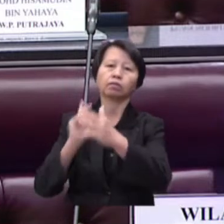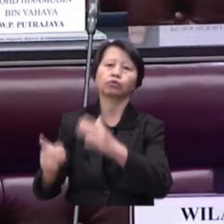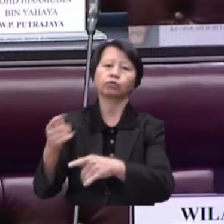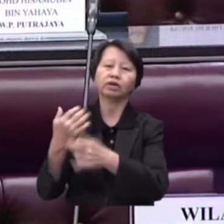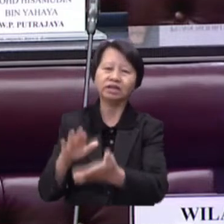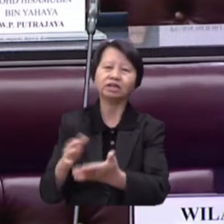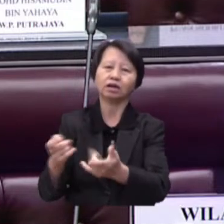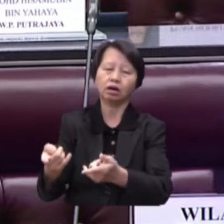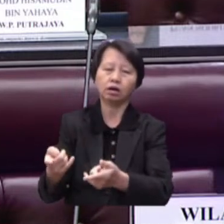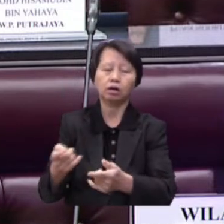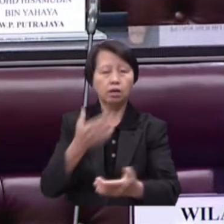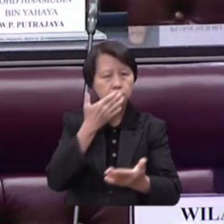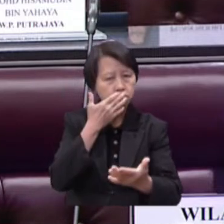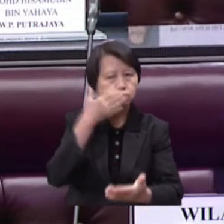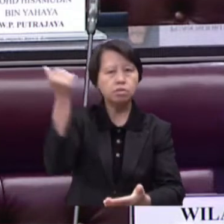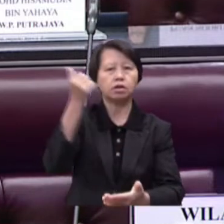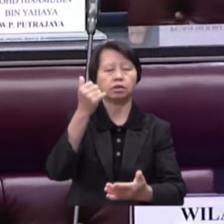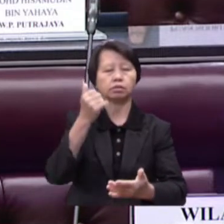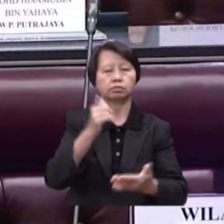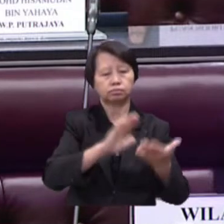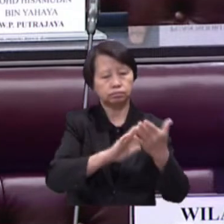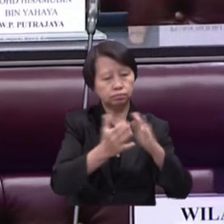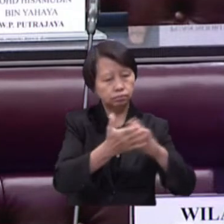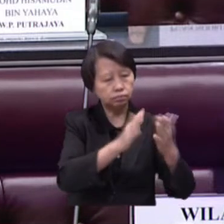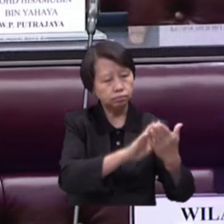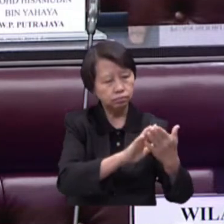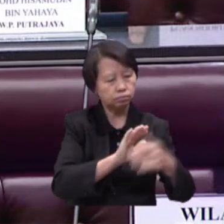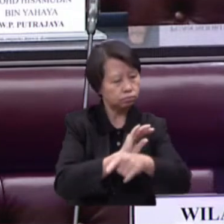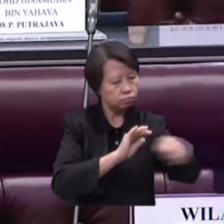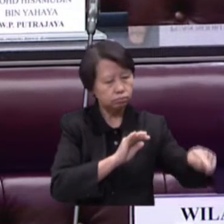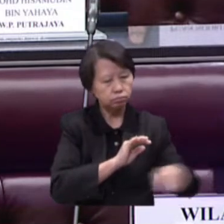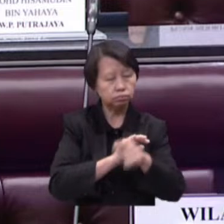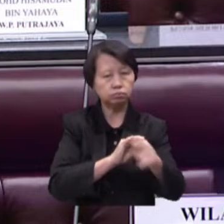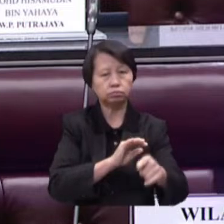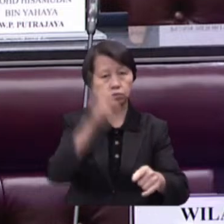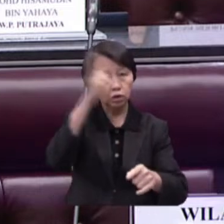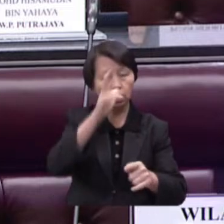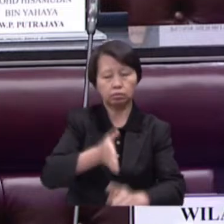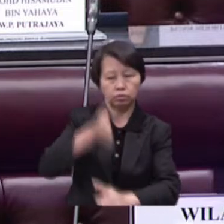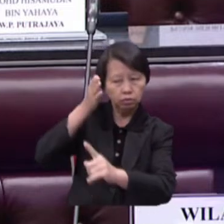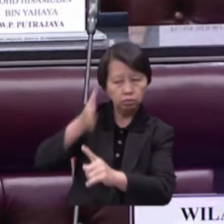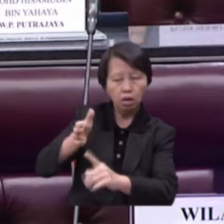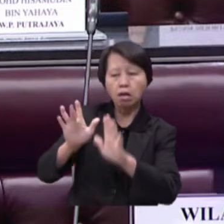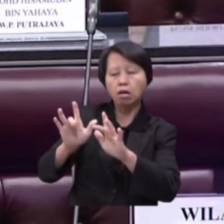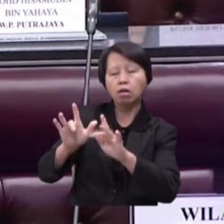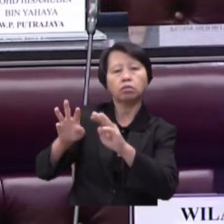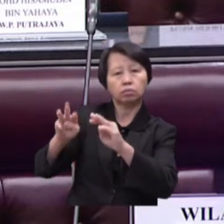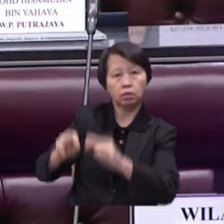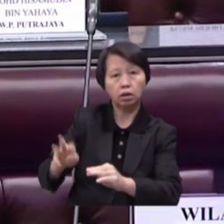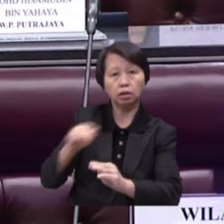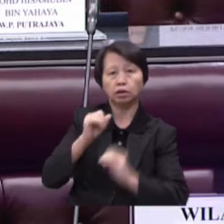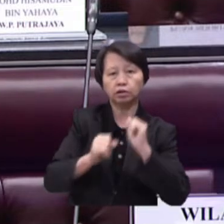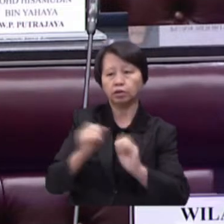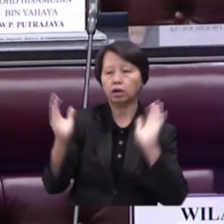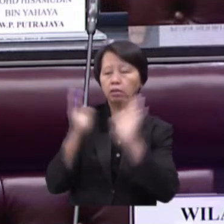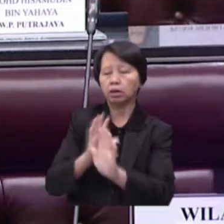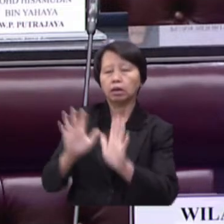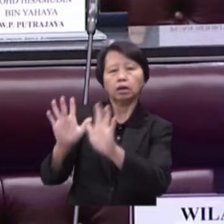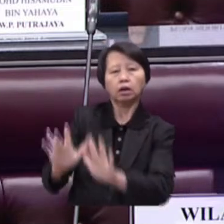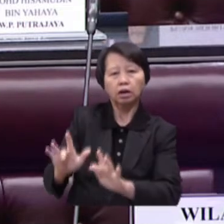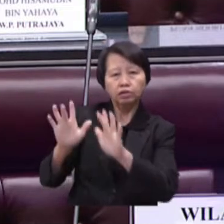sebaik-baik kerajaan dan komite setempat Harus berpasikan kepada kemanusiaan dan sikap balas